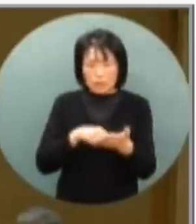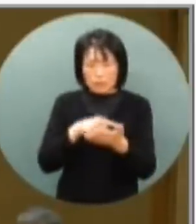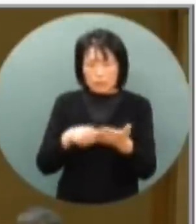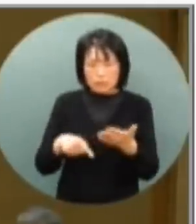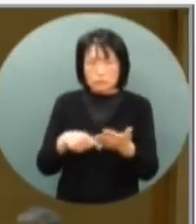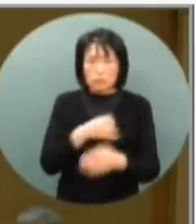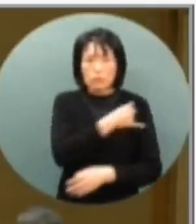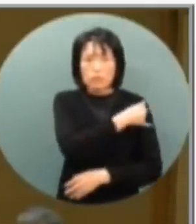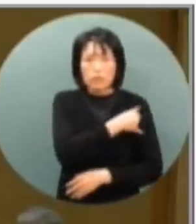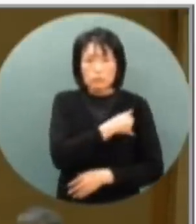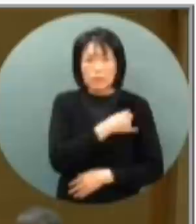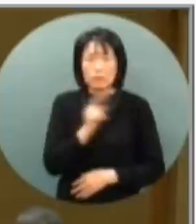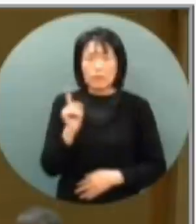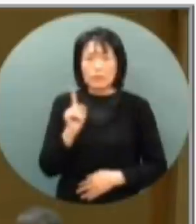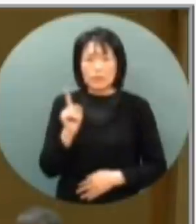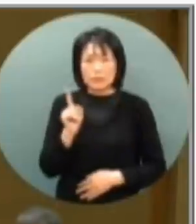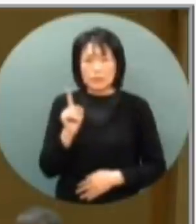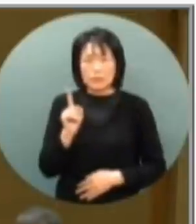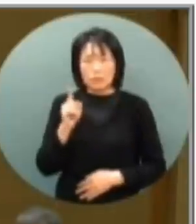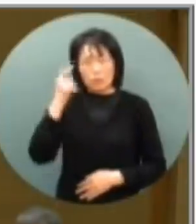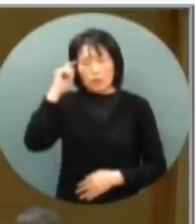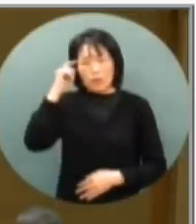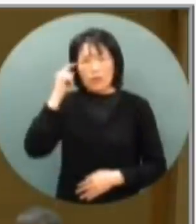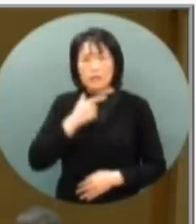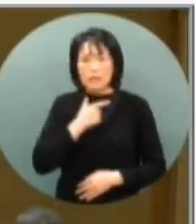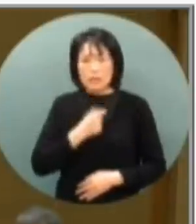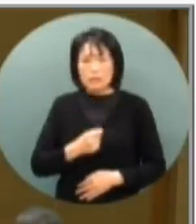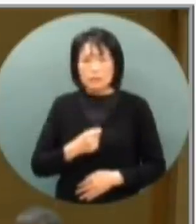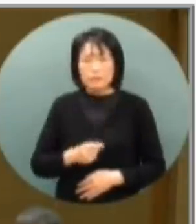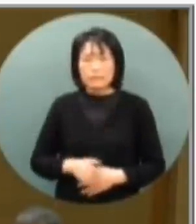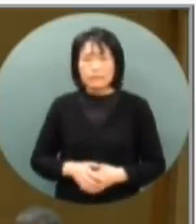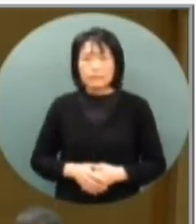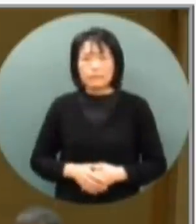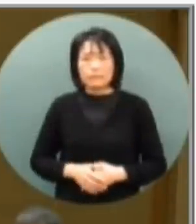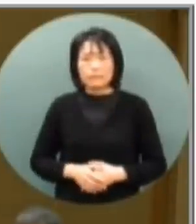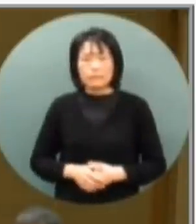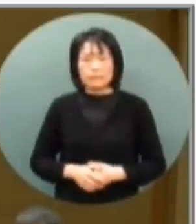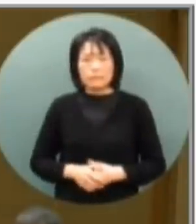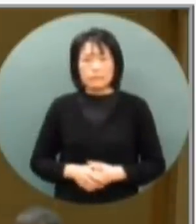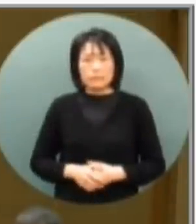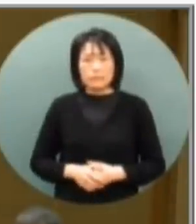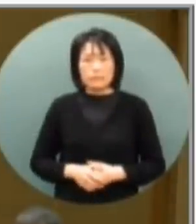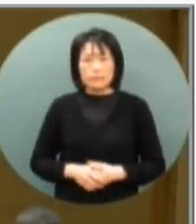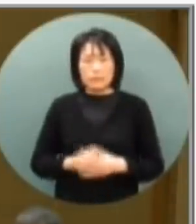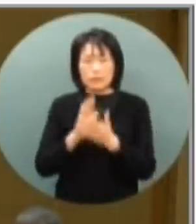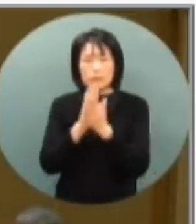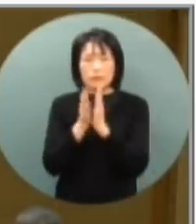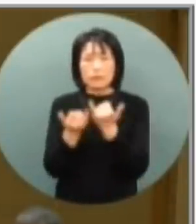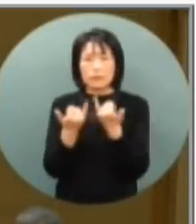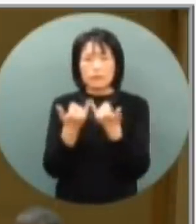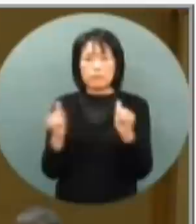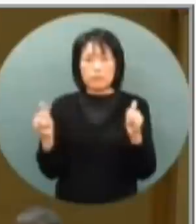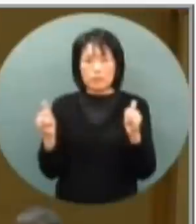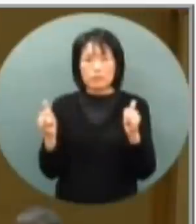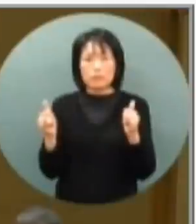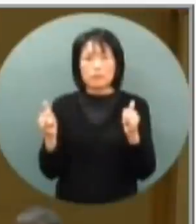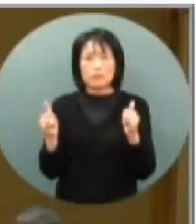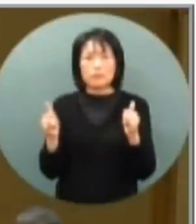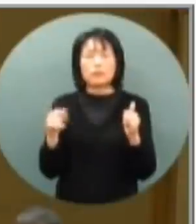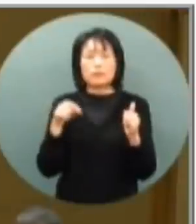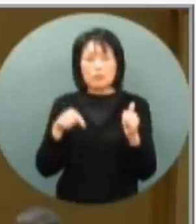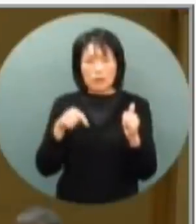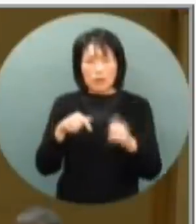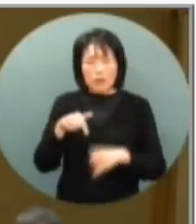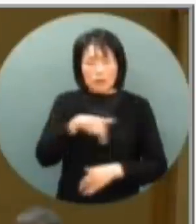はいかにあるかということを考えてみたいというふうに思ったわけであります。県民が、被差別部落大衆